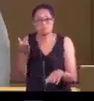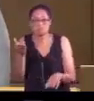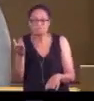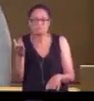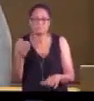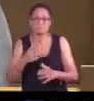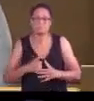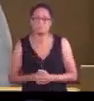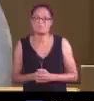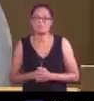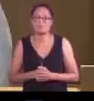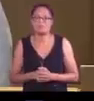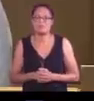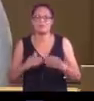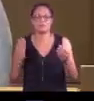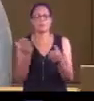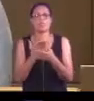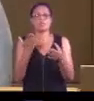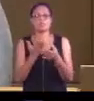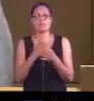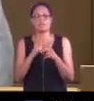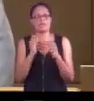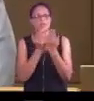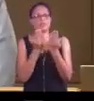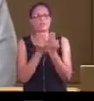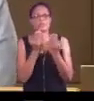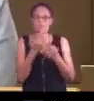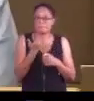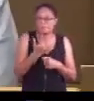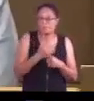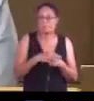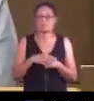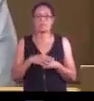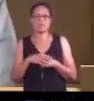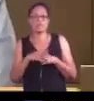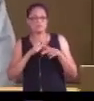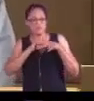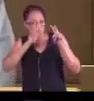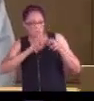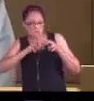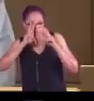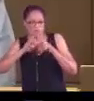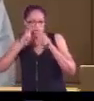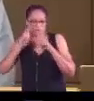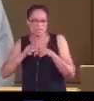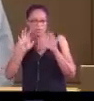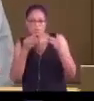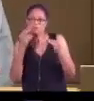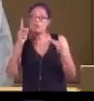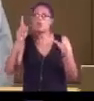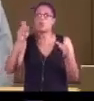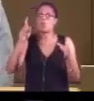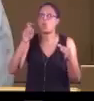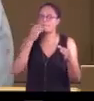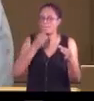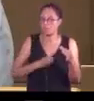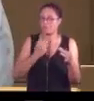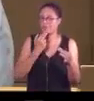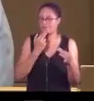le dossier était resté au stade des études. Le BRG avait fait des recherches, avait trouvé de l'eau de bonne